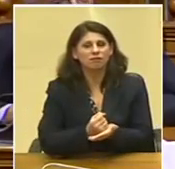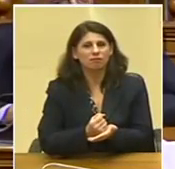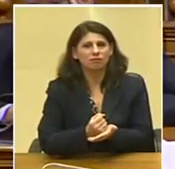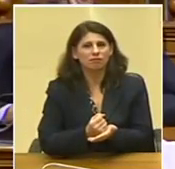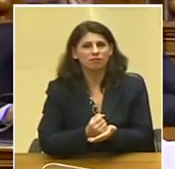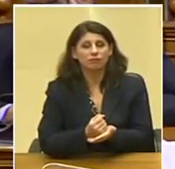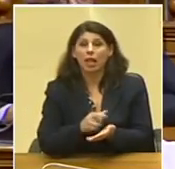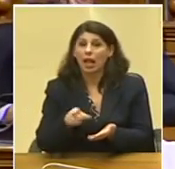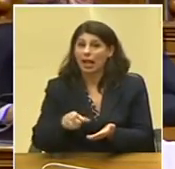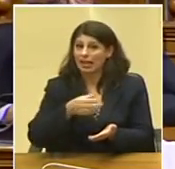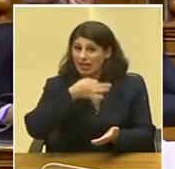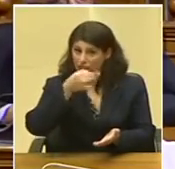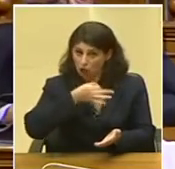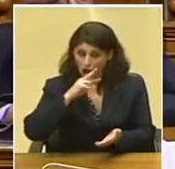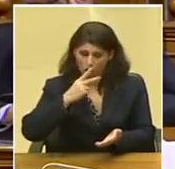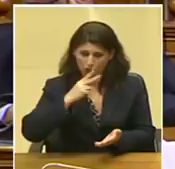Ως προς τη γλώσσα,